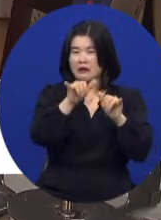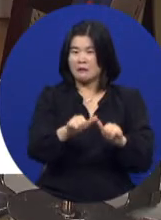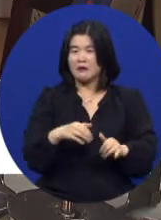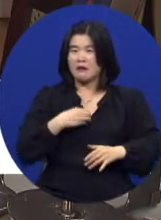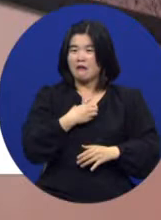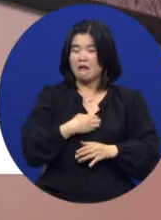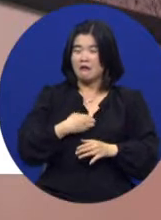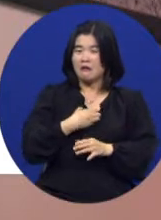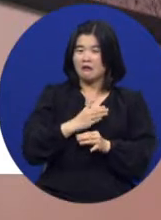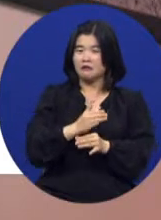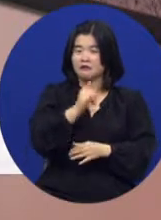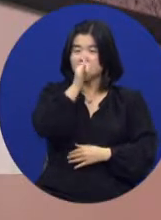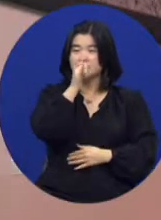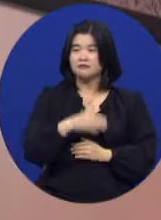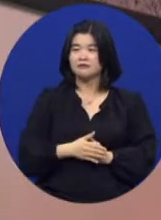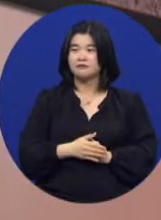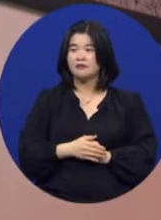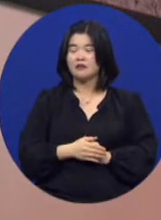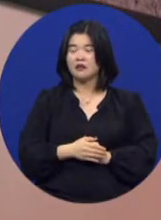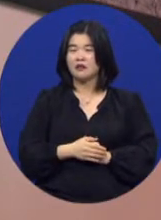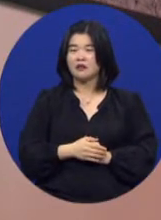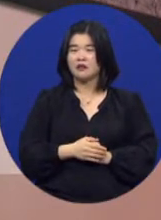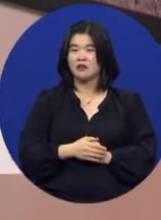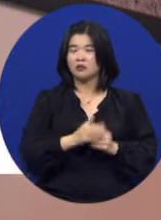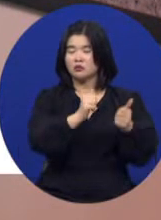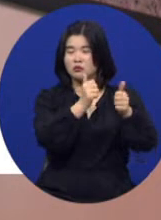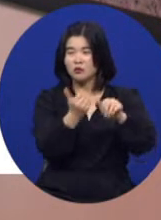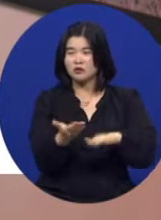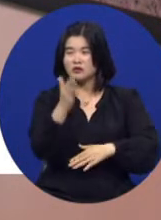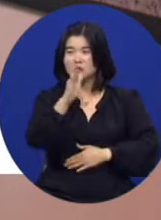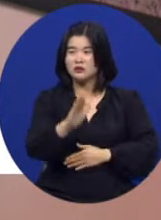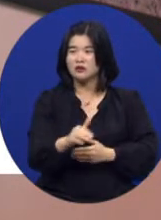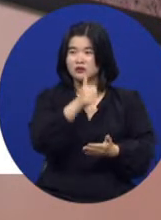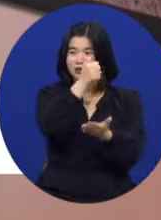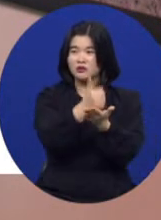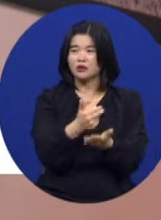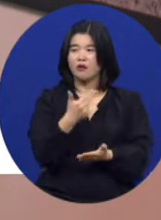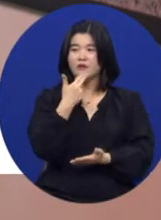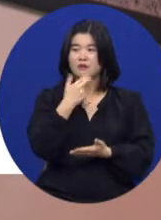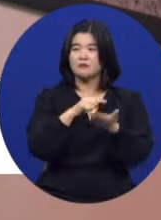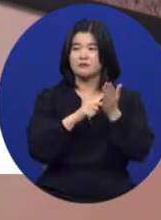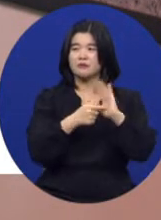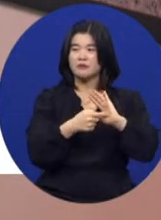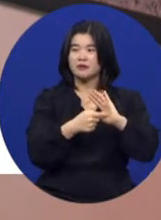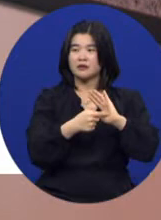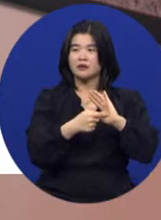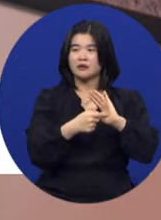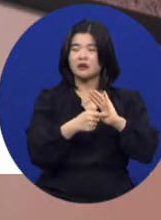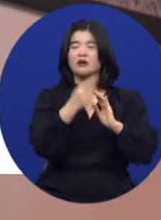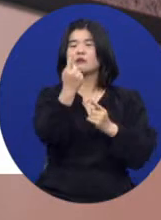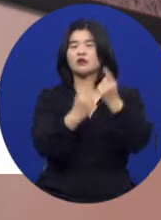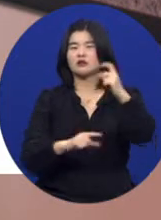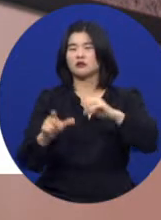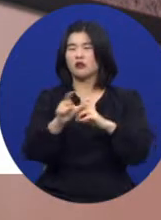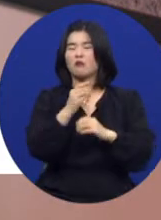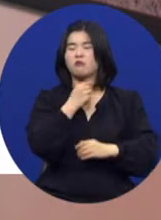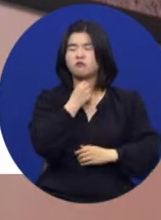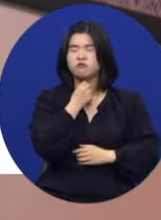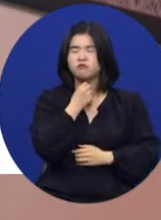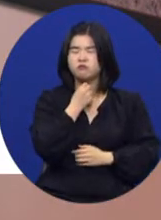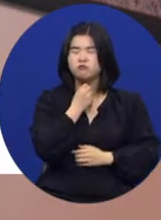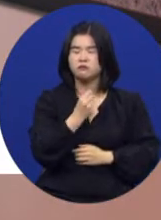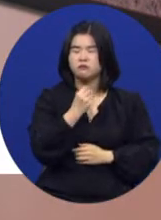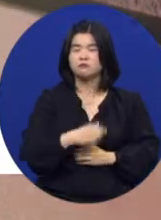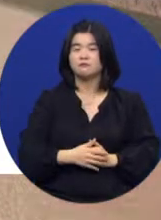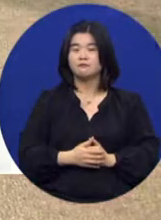요심초사하고 있습니다. 경에도 돌아가셨지만은 죄는 없다는 걸 밝혀졌으면 그보다 더운 것이 어선 것